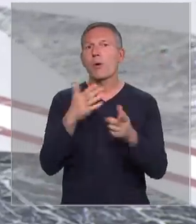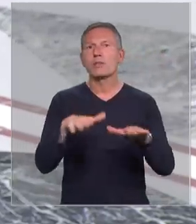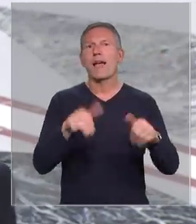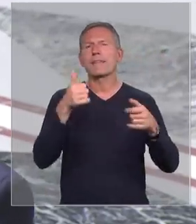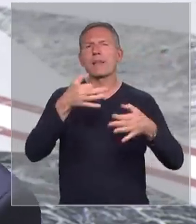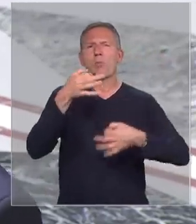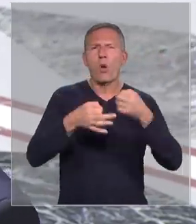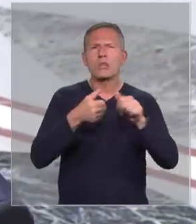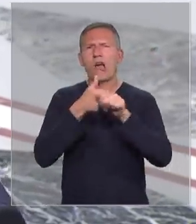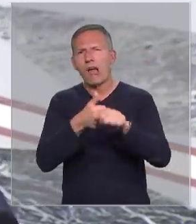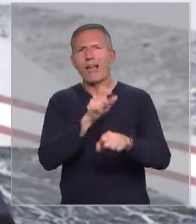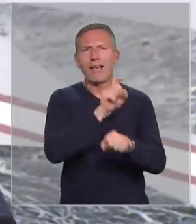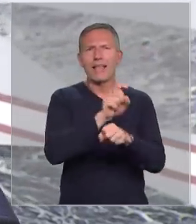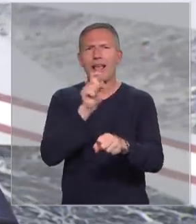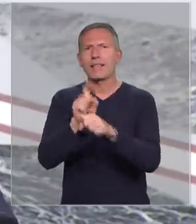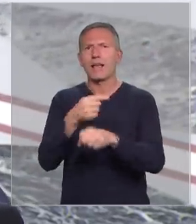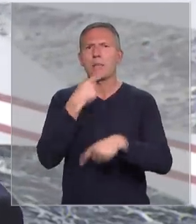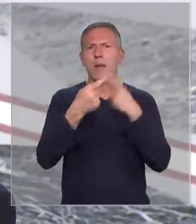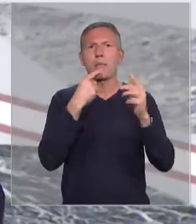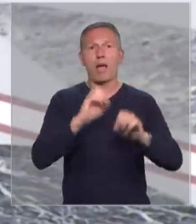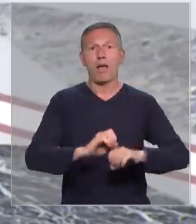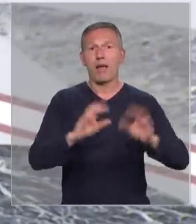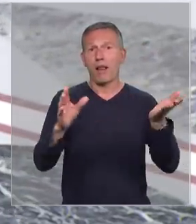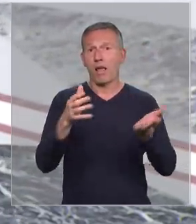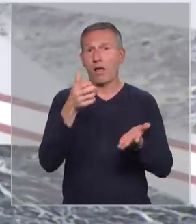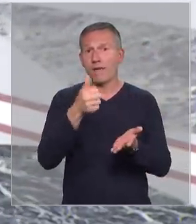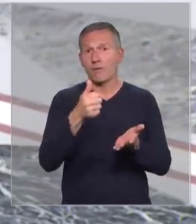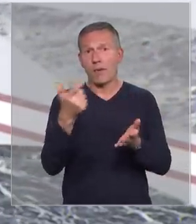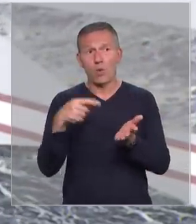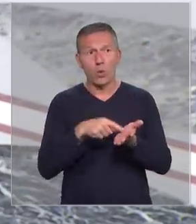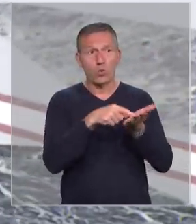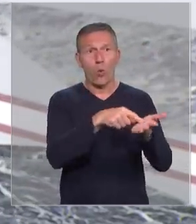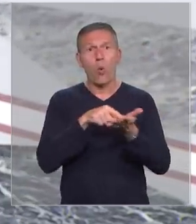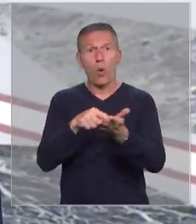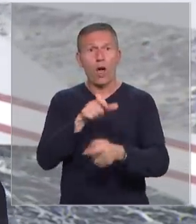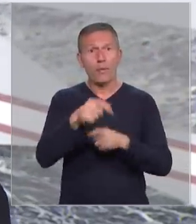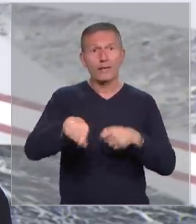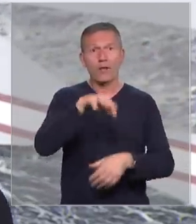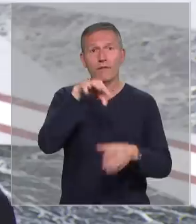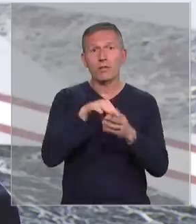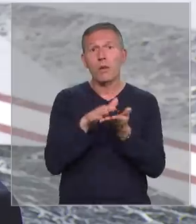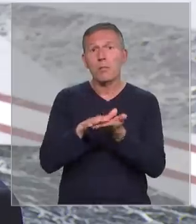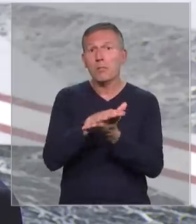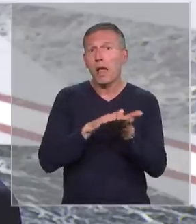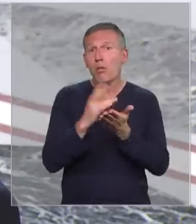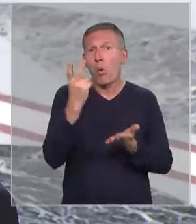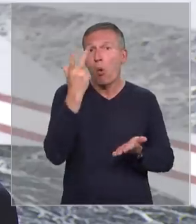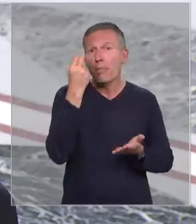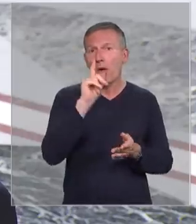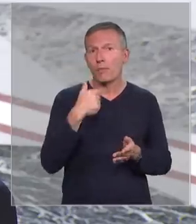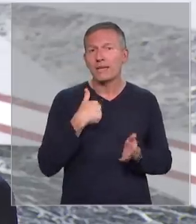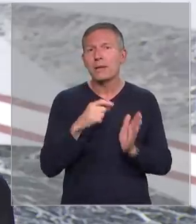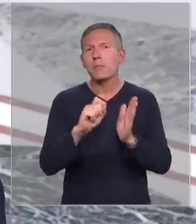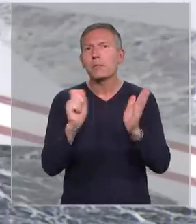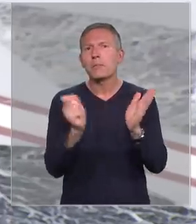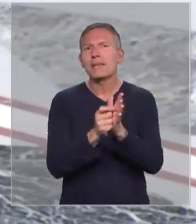procès d'intention, que vous parliez clairement. Je pense que c'est ce que vous devez à vos électeurs. Pardon de ne pas comprendre que